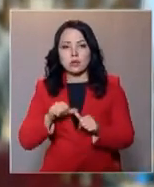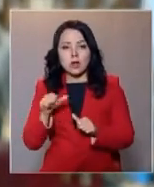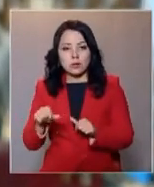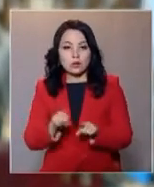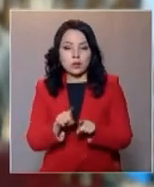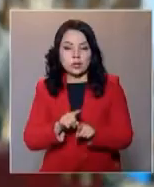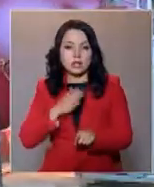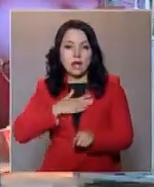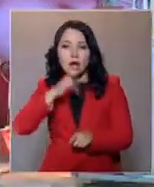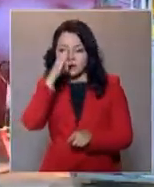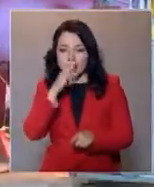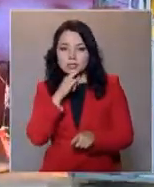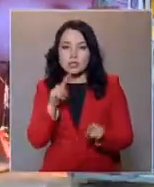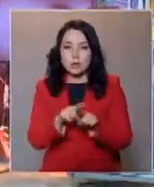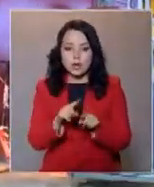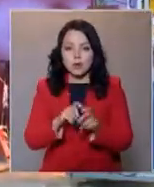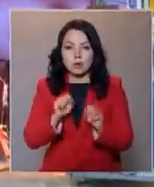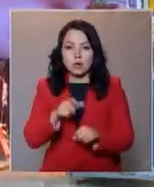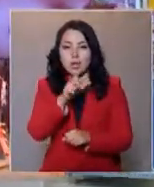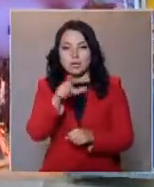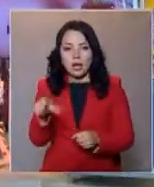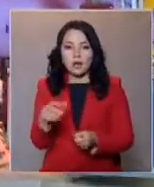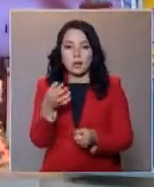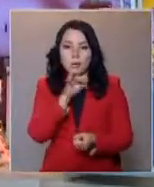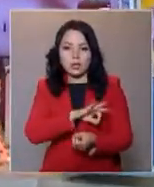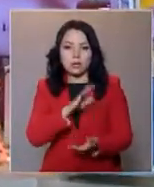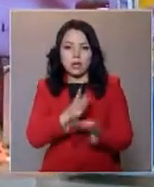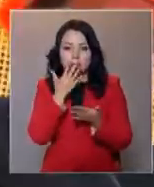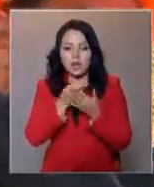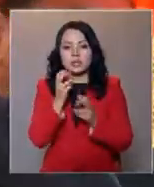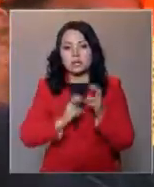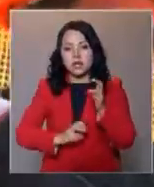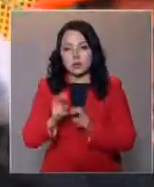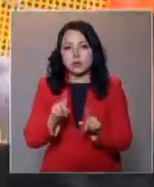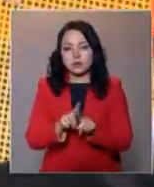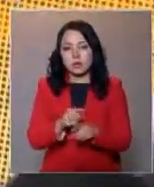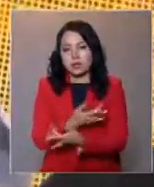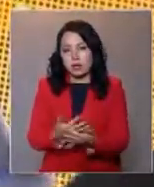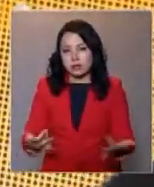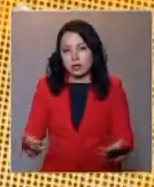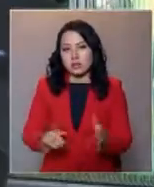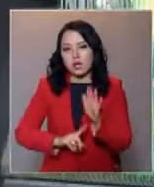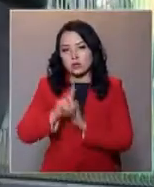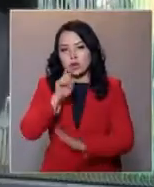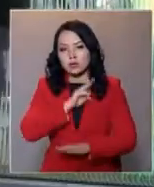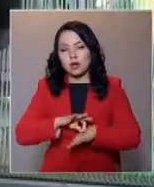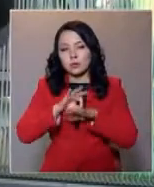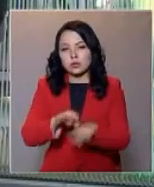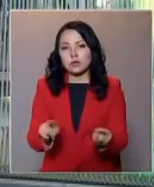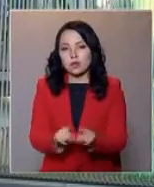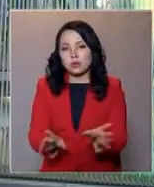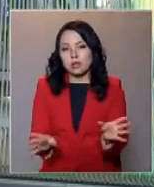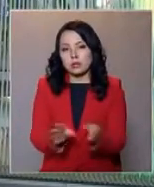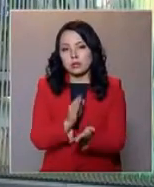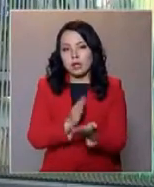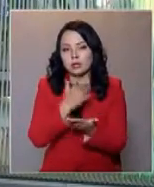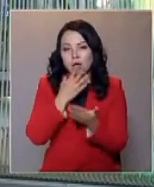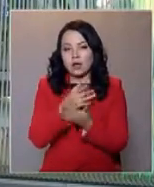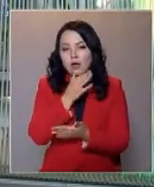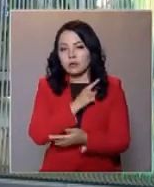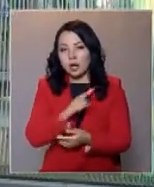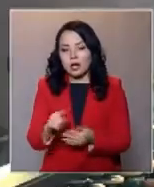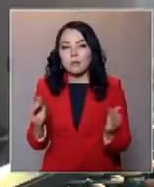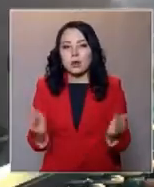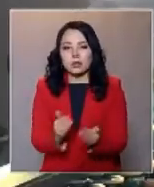казахстанские клиенты, которые потребляют нашу продукцию, нашего завода, я думаю, начнут заново работать, потому что во время